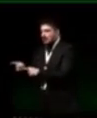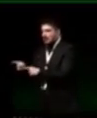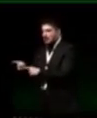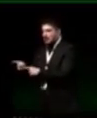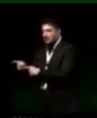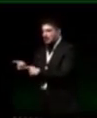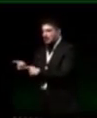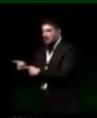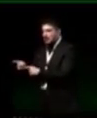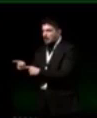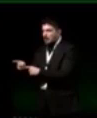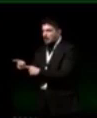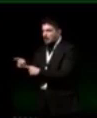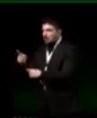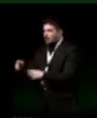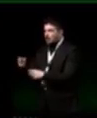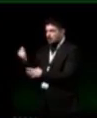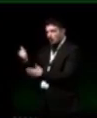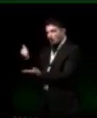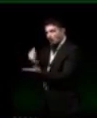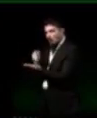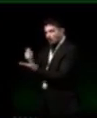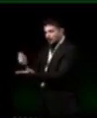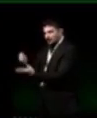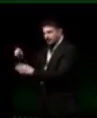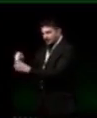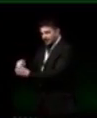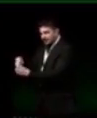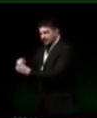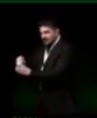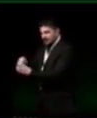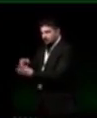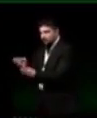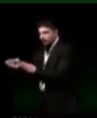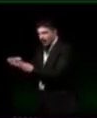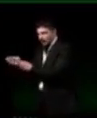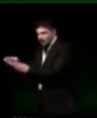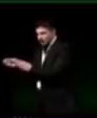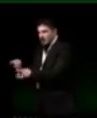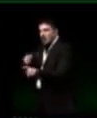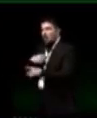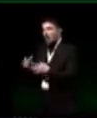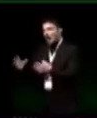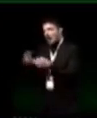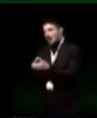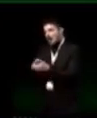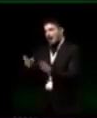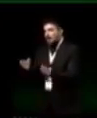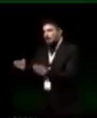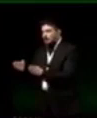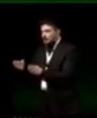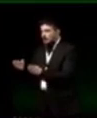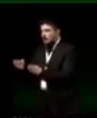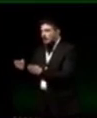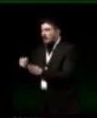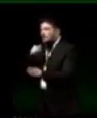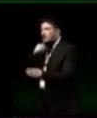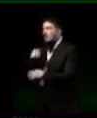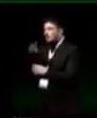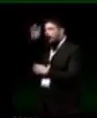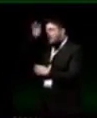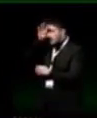persino negli aspetti patrimoniali tra i singoli partner, tra i singoli alleati della coalizione, ha bisogno di quel capo